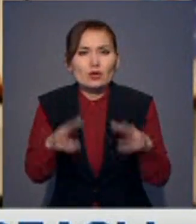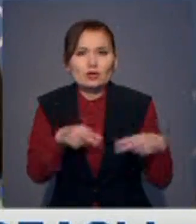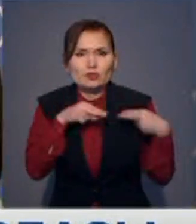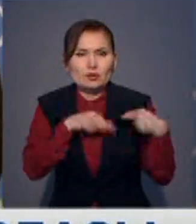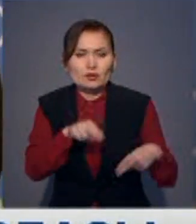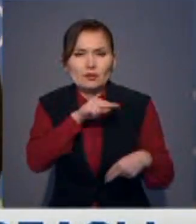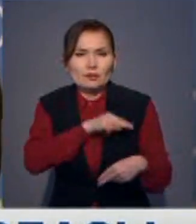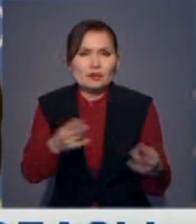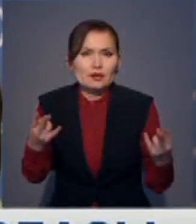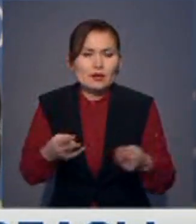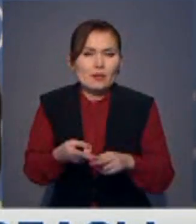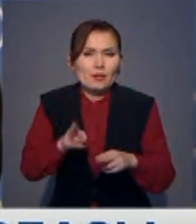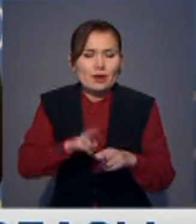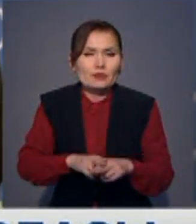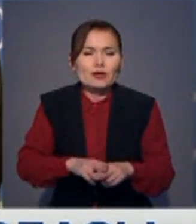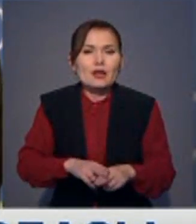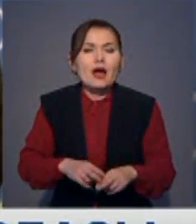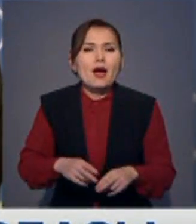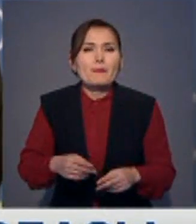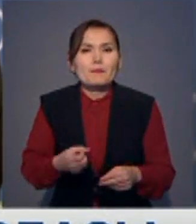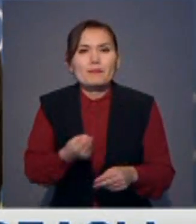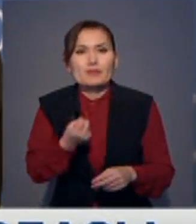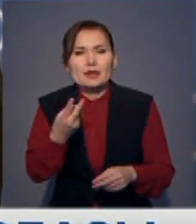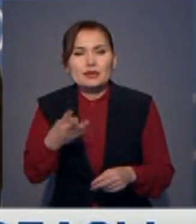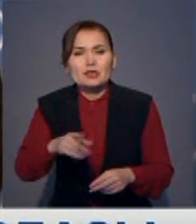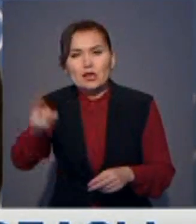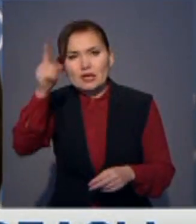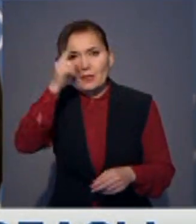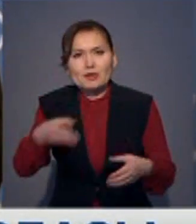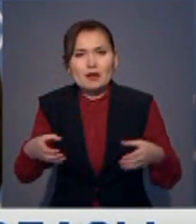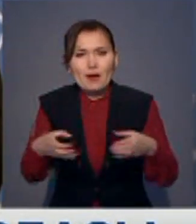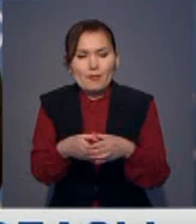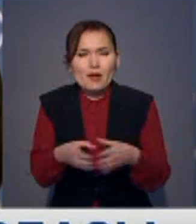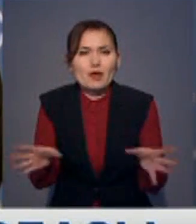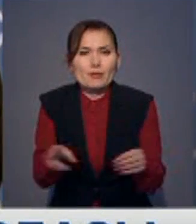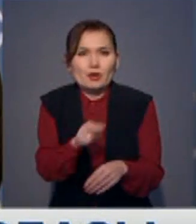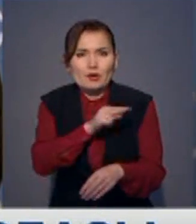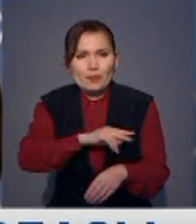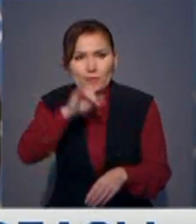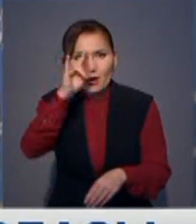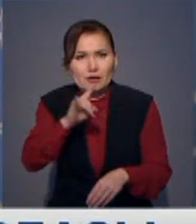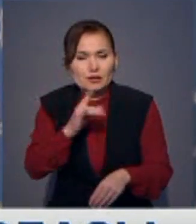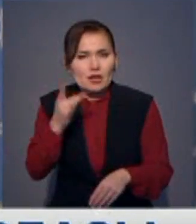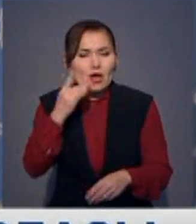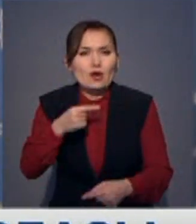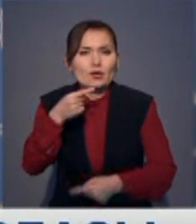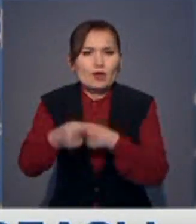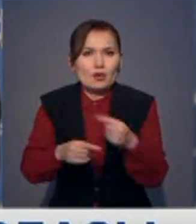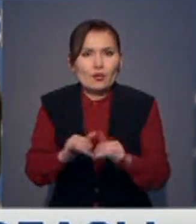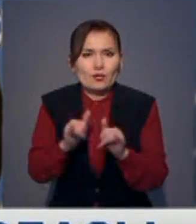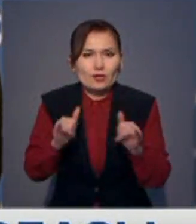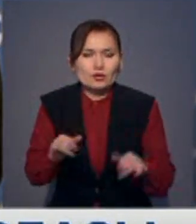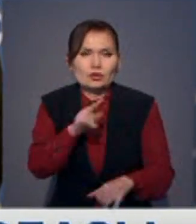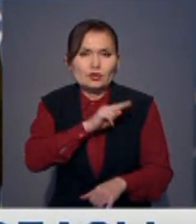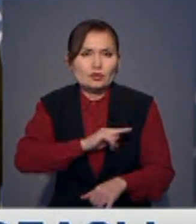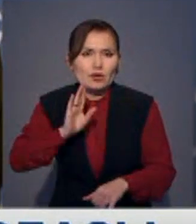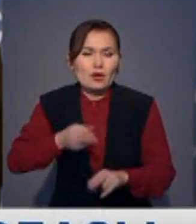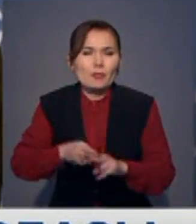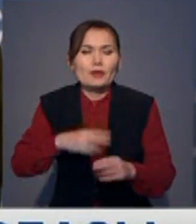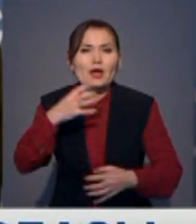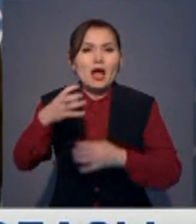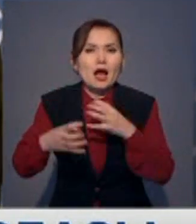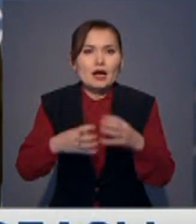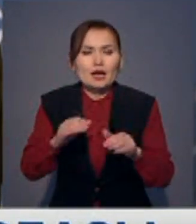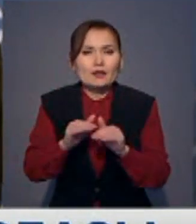керек. Қазірдің өзінде бірнеше неміс компаниясы орталықтан орын теуіп үлгерді. Болашақта олардың саны арта түседі деген ойдамын. Халықаралық